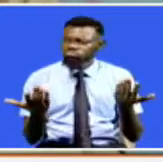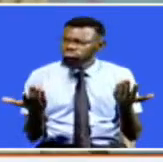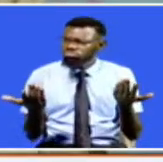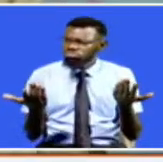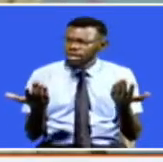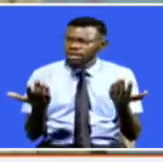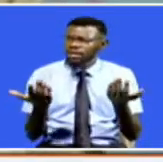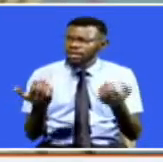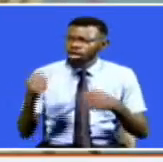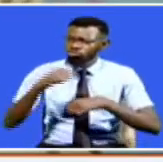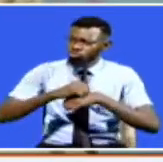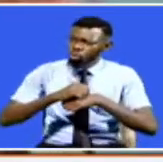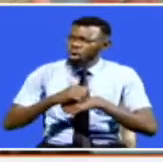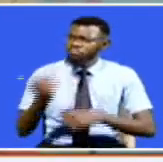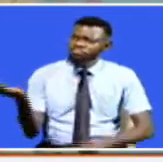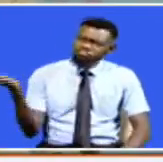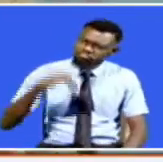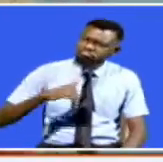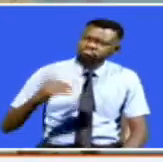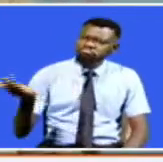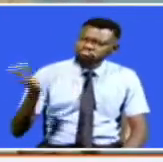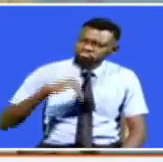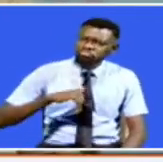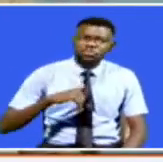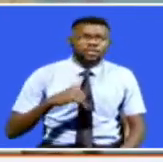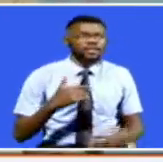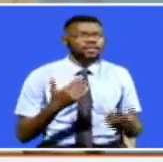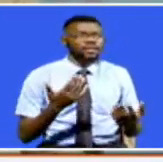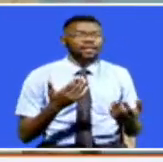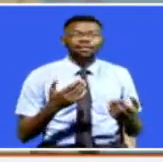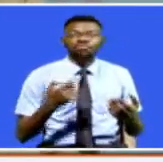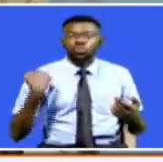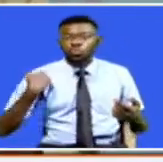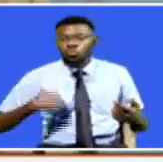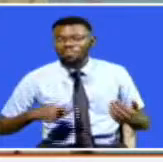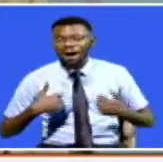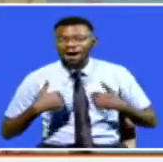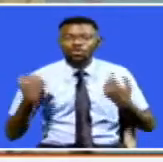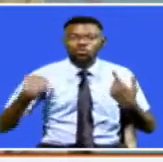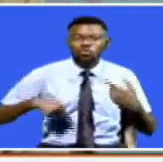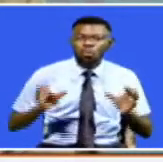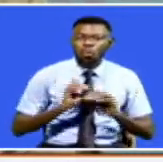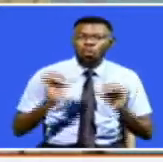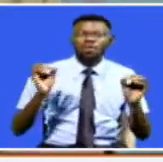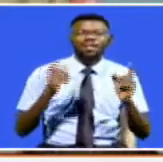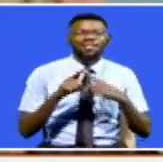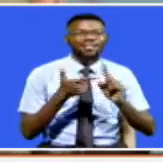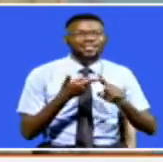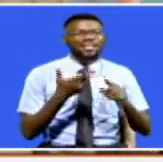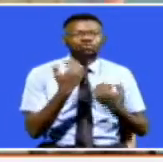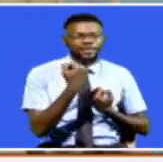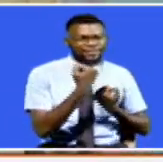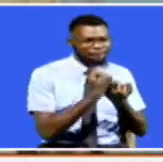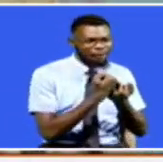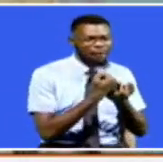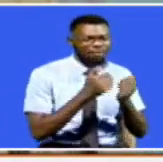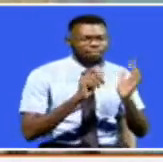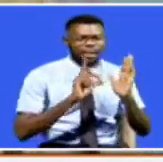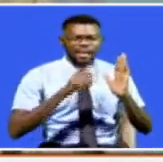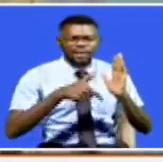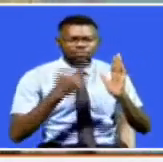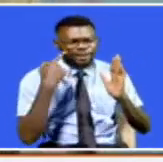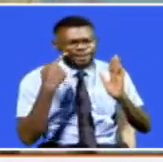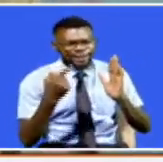are in uniform or no uniform. We cushion them on that, and then these partners and players support them later on in terms